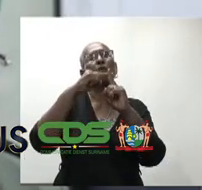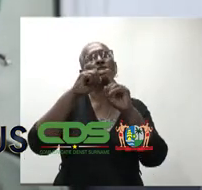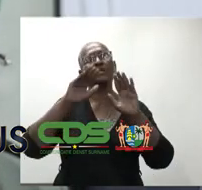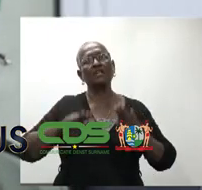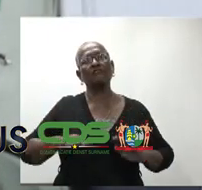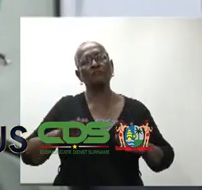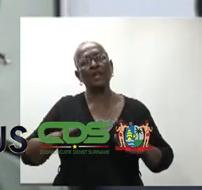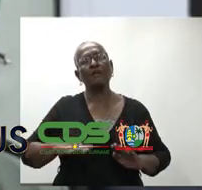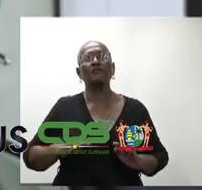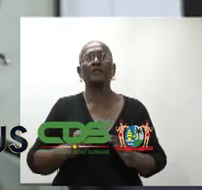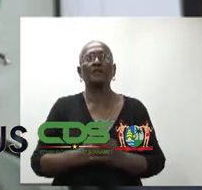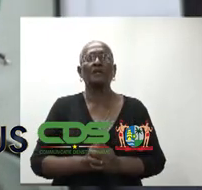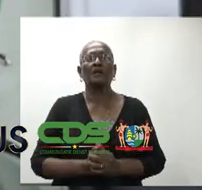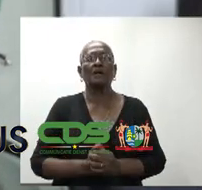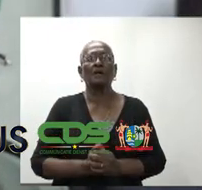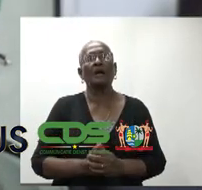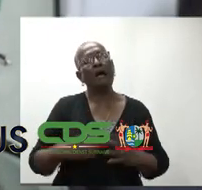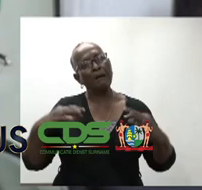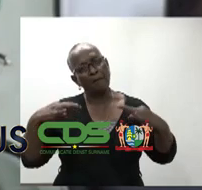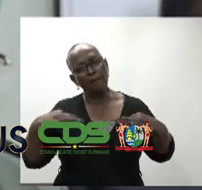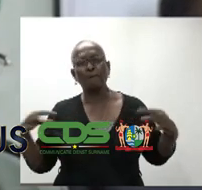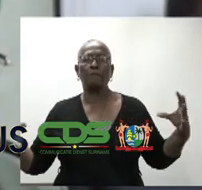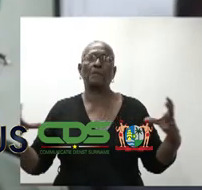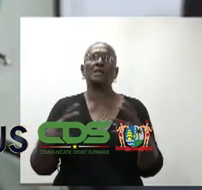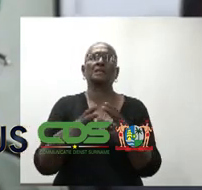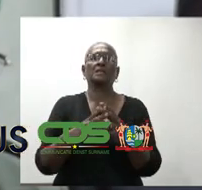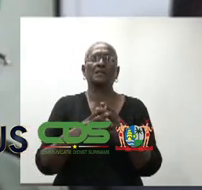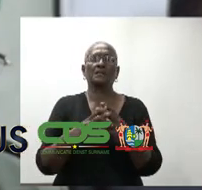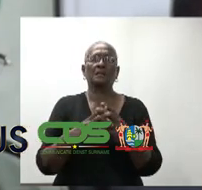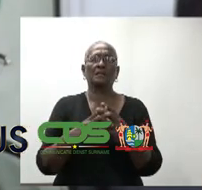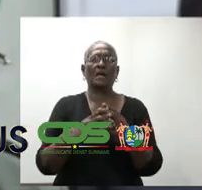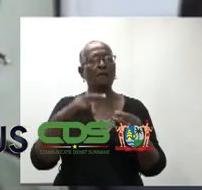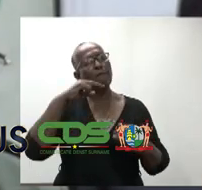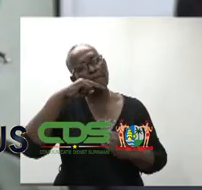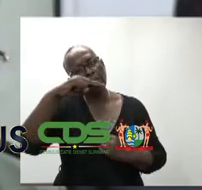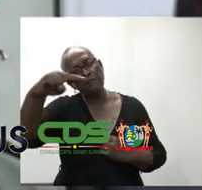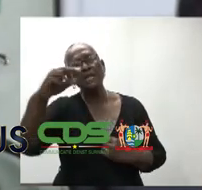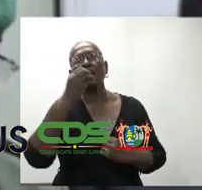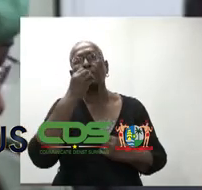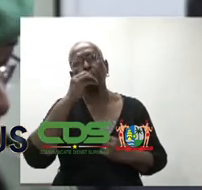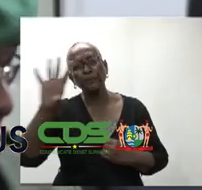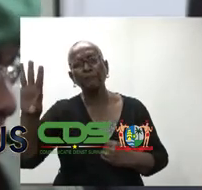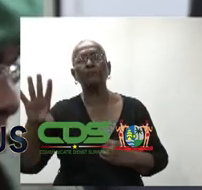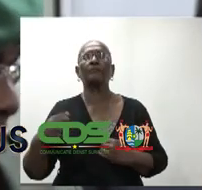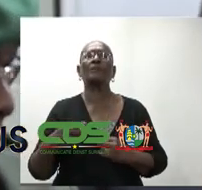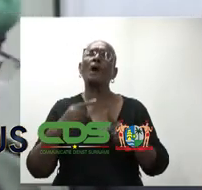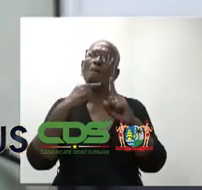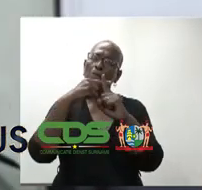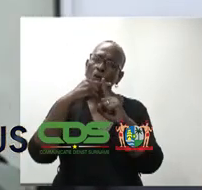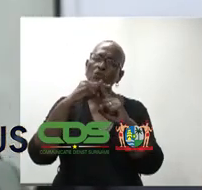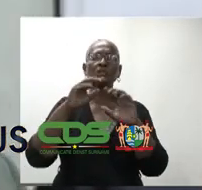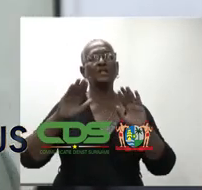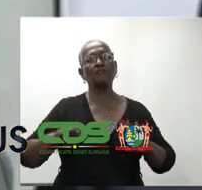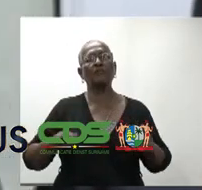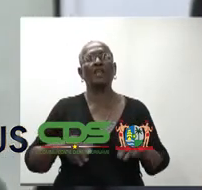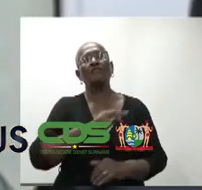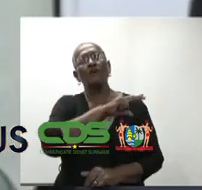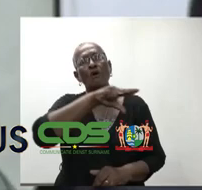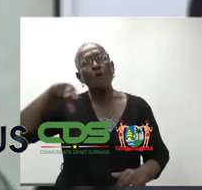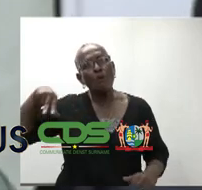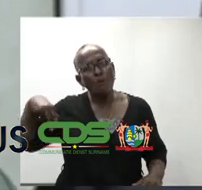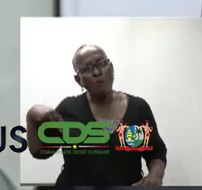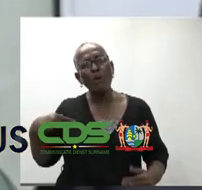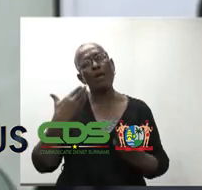Positief te blijven in onze meningsvorming en meningsuiting. Laten wij het